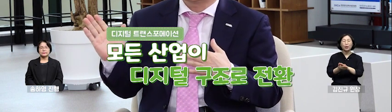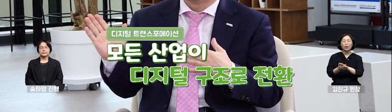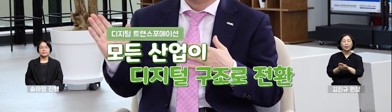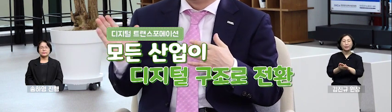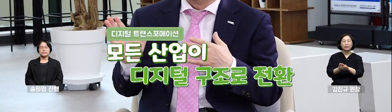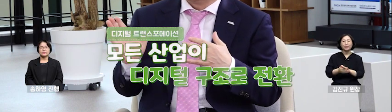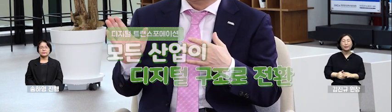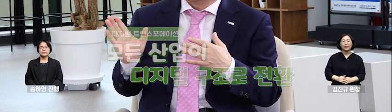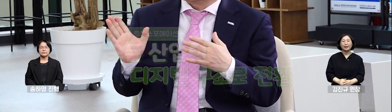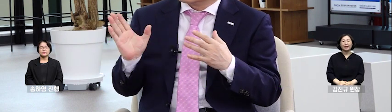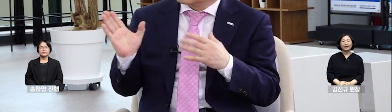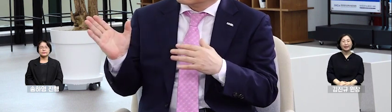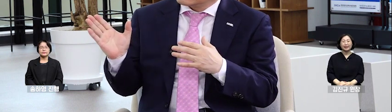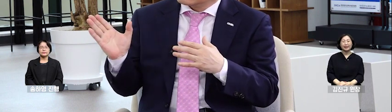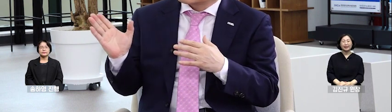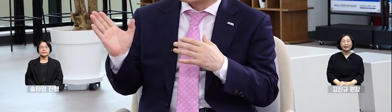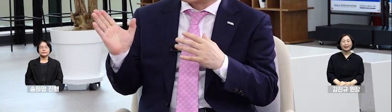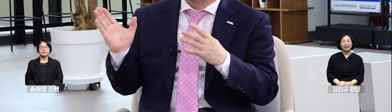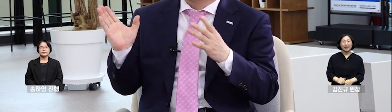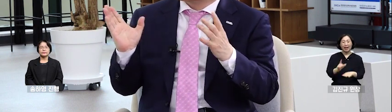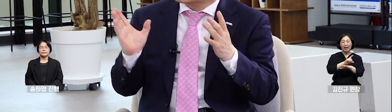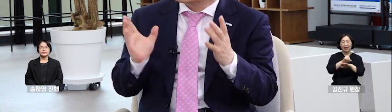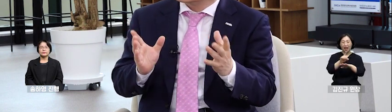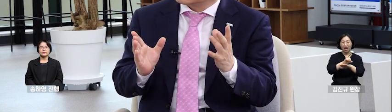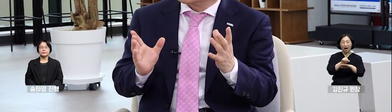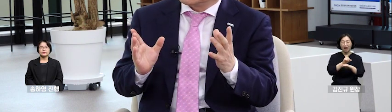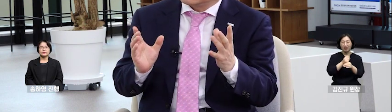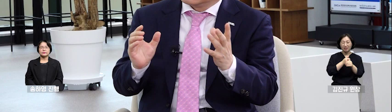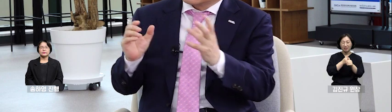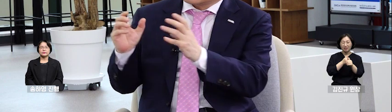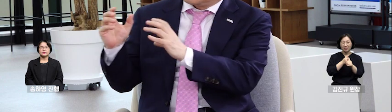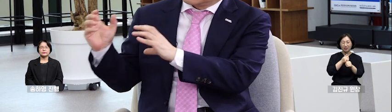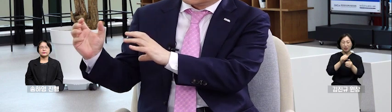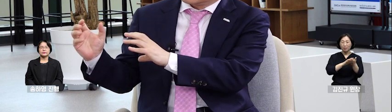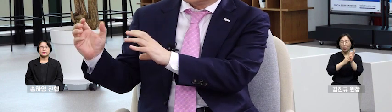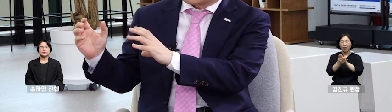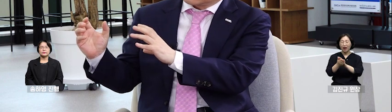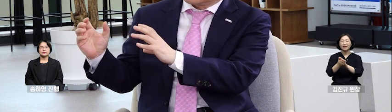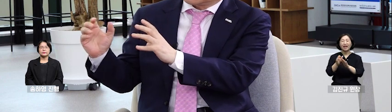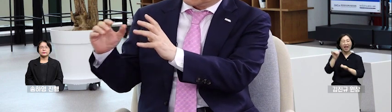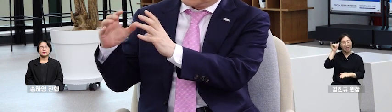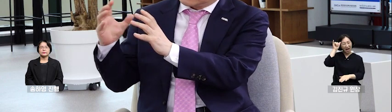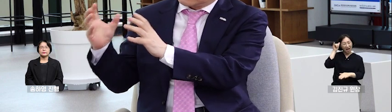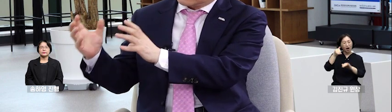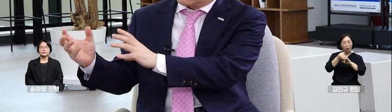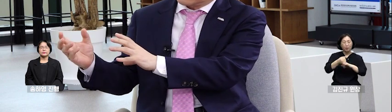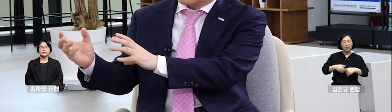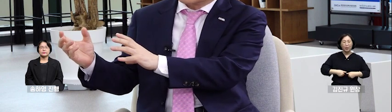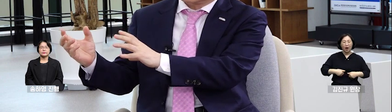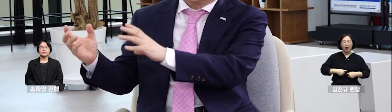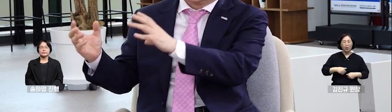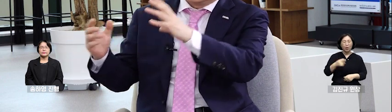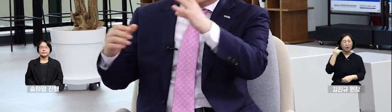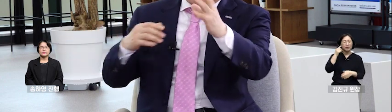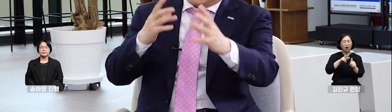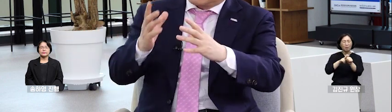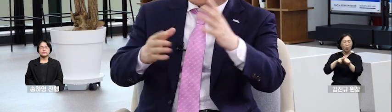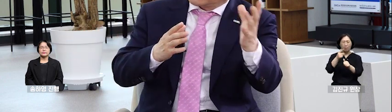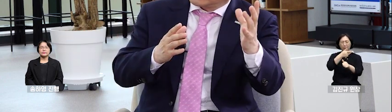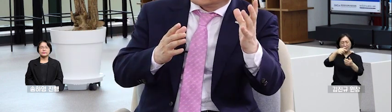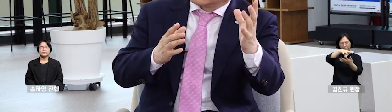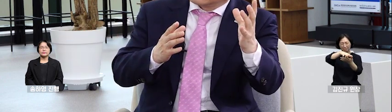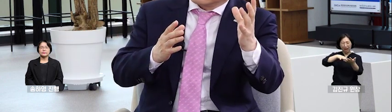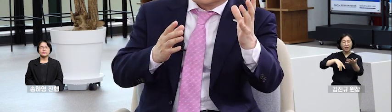쓰는데 에 그런 거에 사실 ai 가 근간 이기 때문에 사실 빅데이터 도 마찬가지고요 빅데이터를 활용해 서